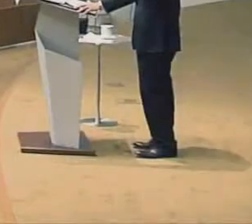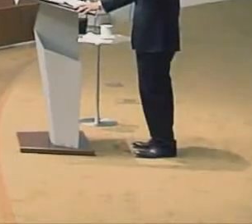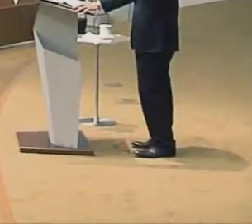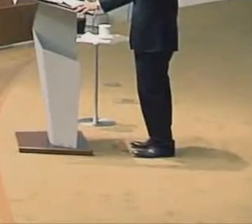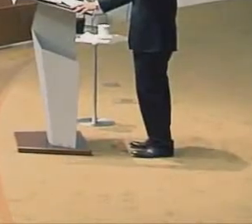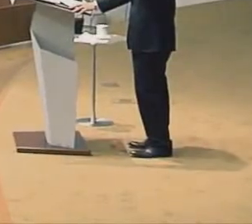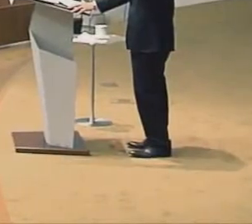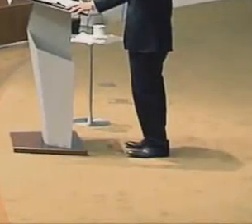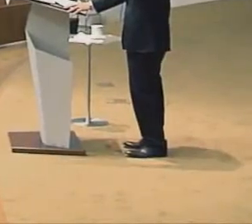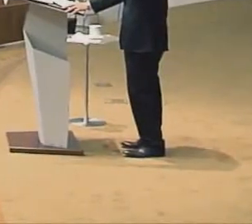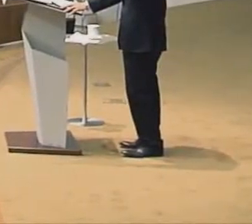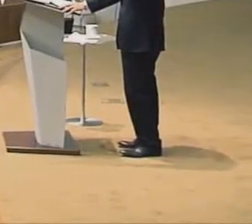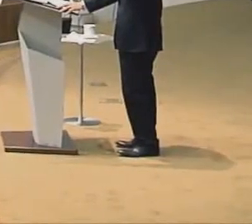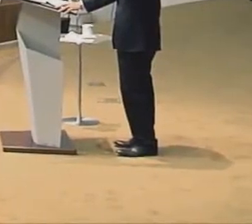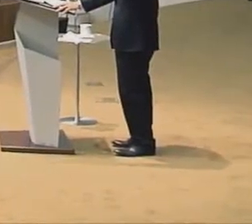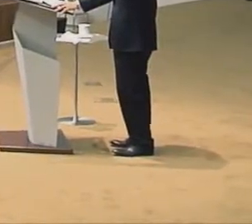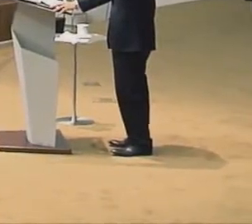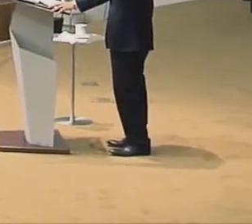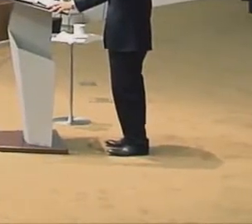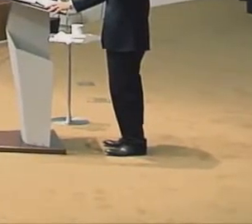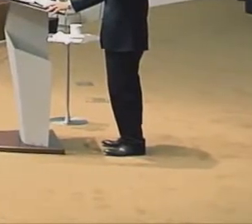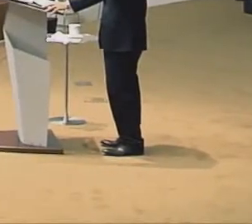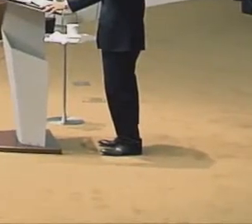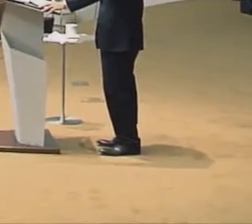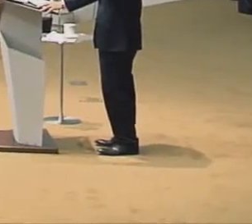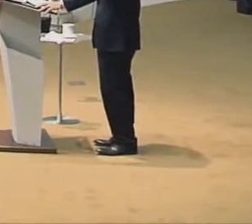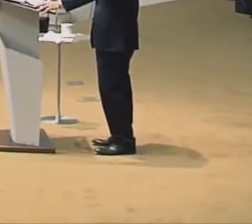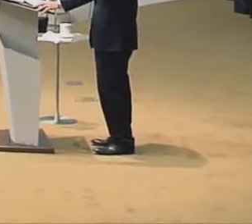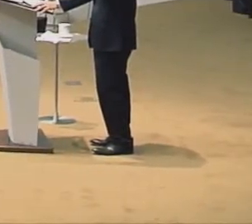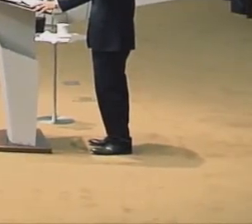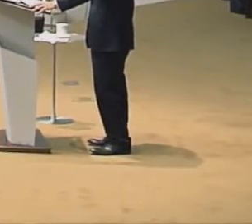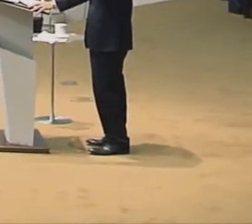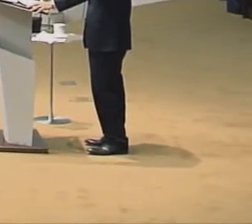주님 마음 내게 주소서.